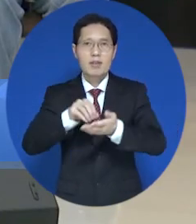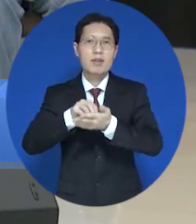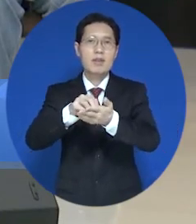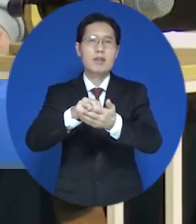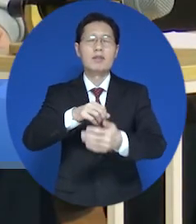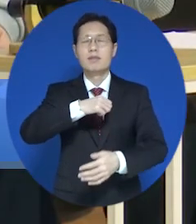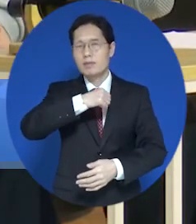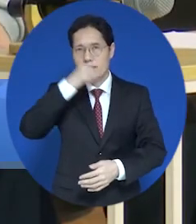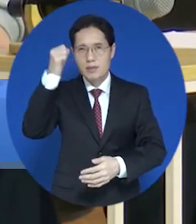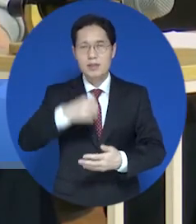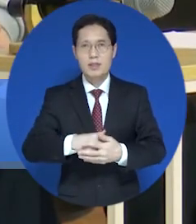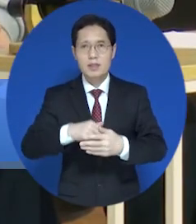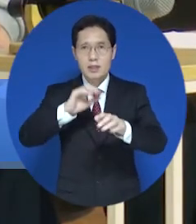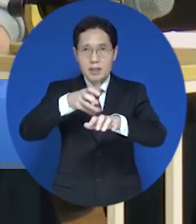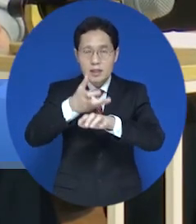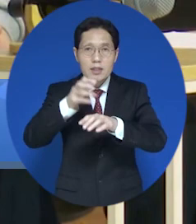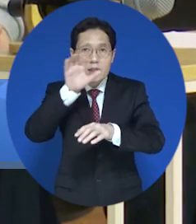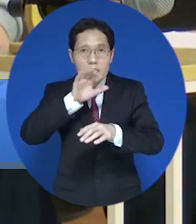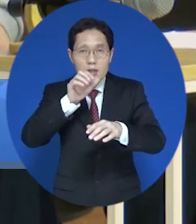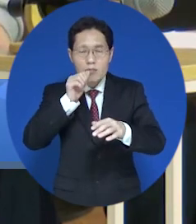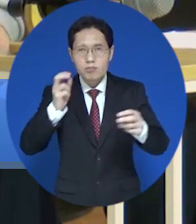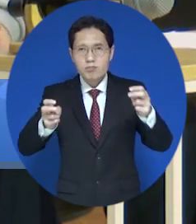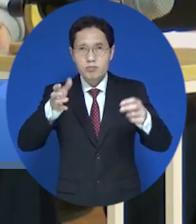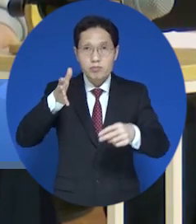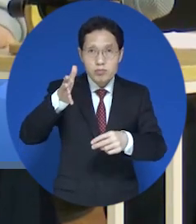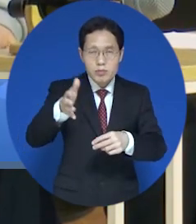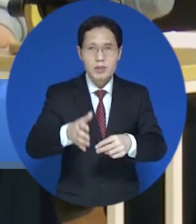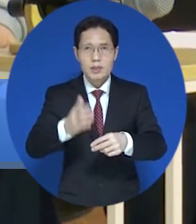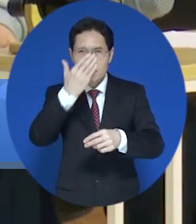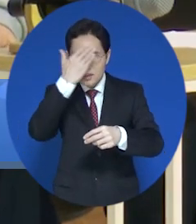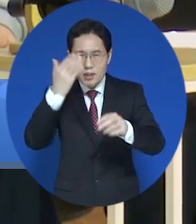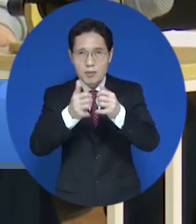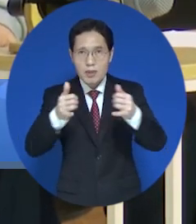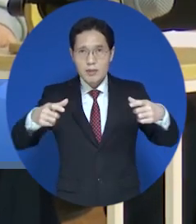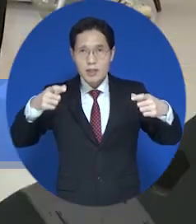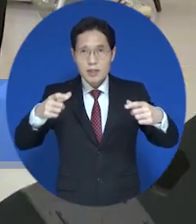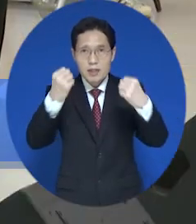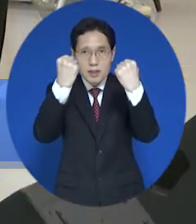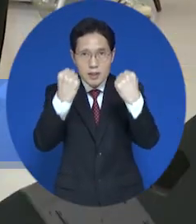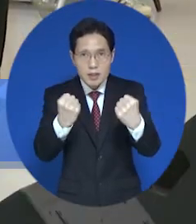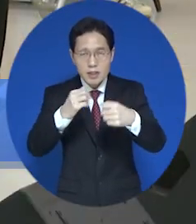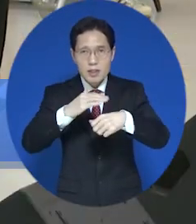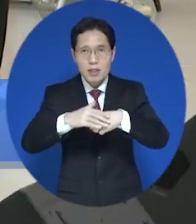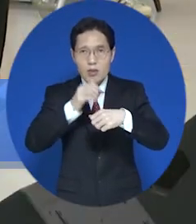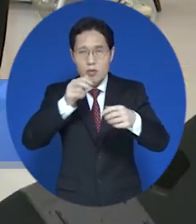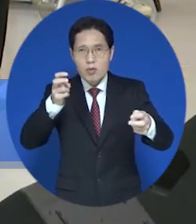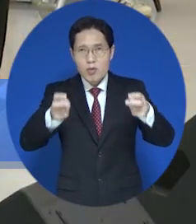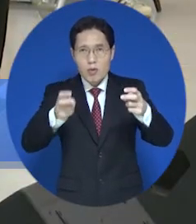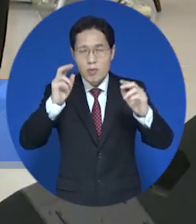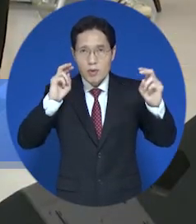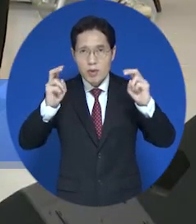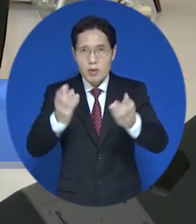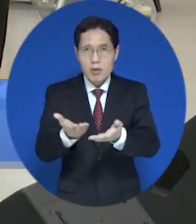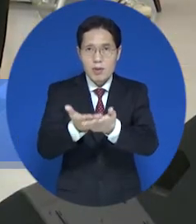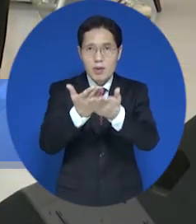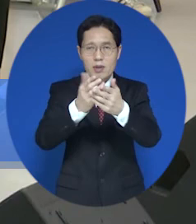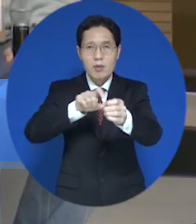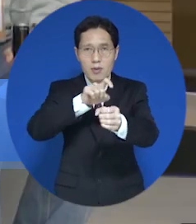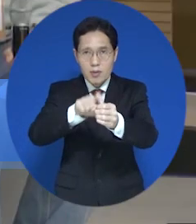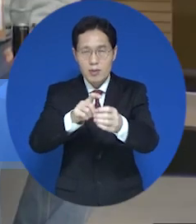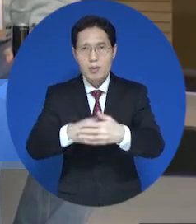취업했습니다. 혁신아카데미 로봇 분야는 청년 인구의 지역 정착, 대구 로봇 산업 활력 기반 조성을